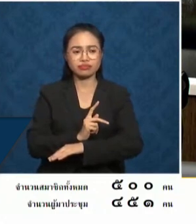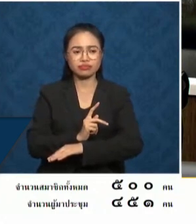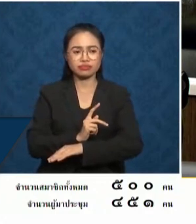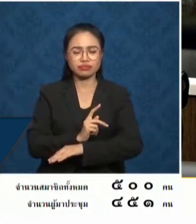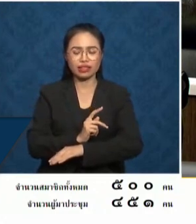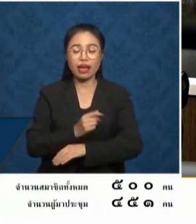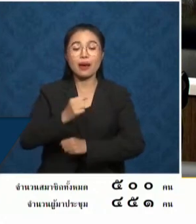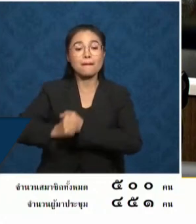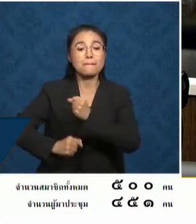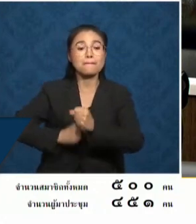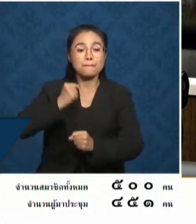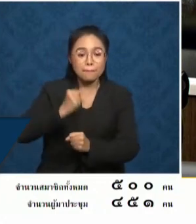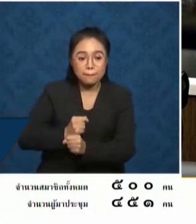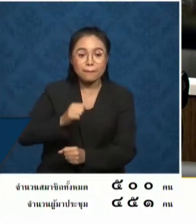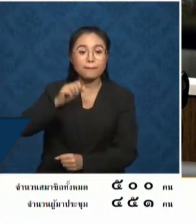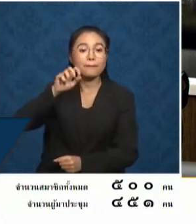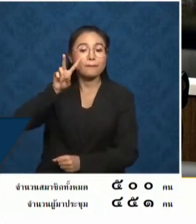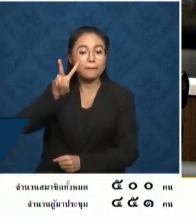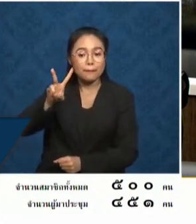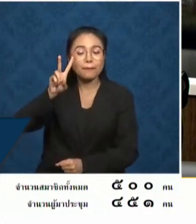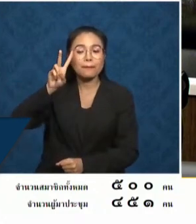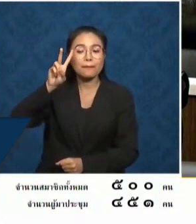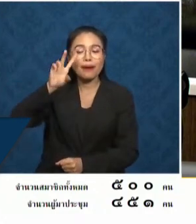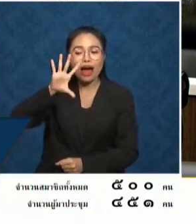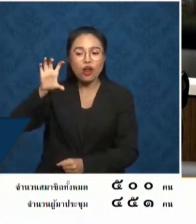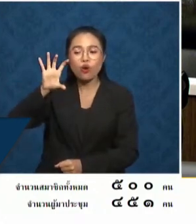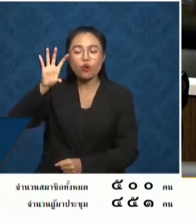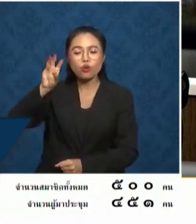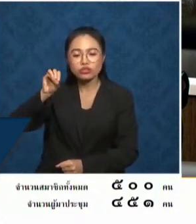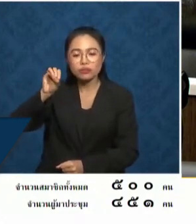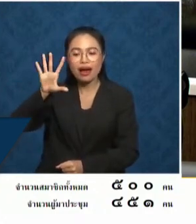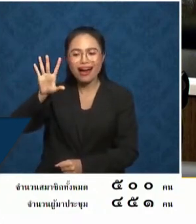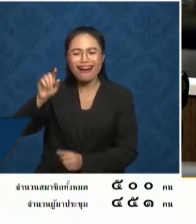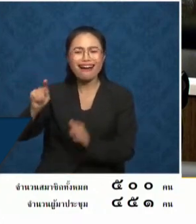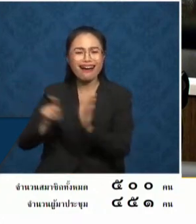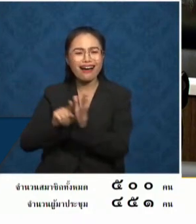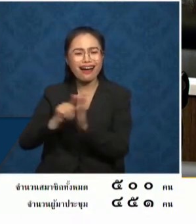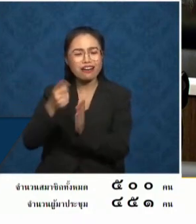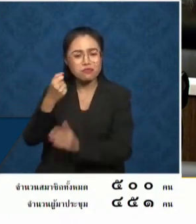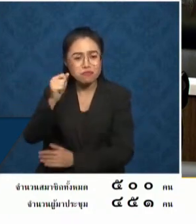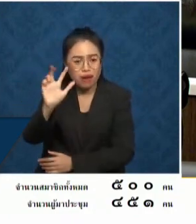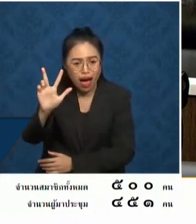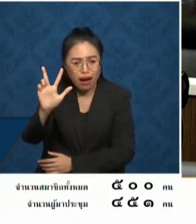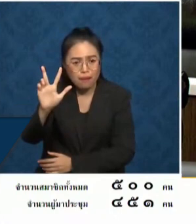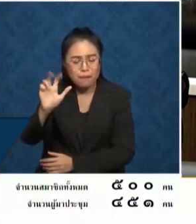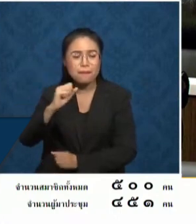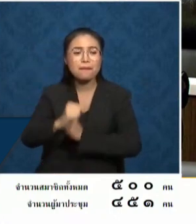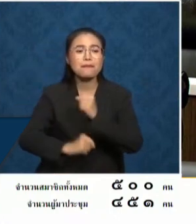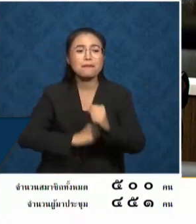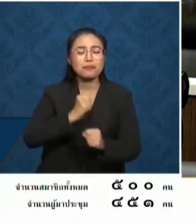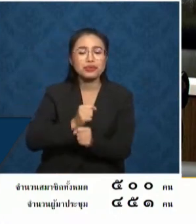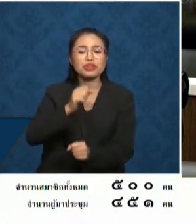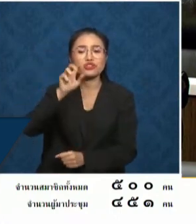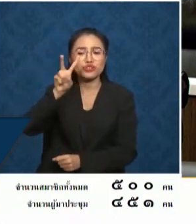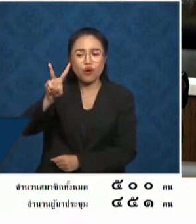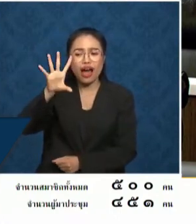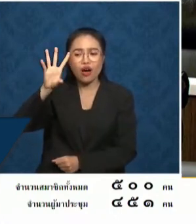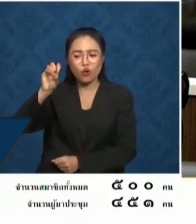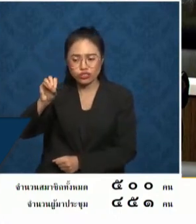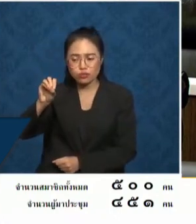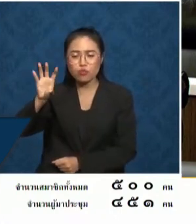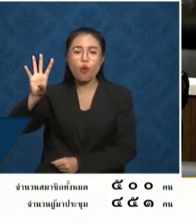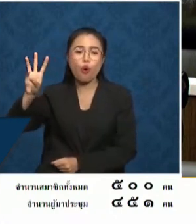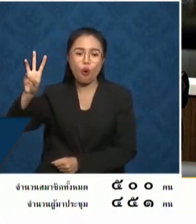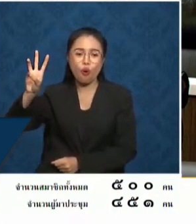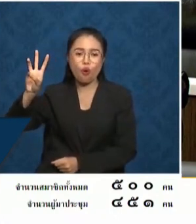ตามมาด้วยปี2565 13ครั้งมาปี2566